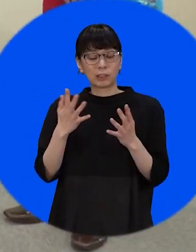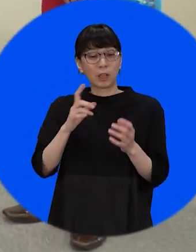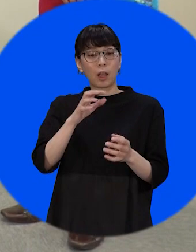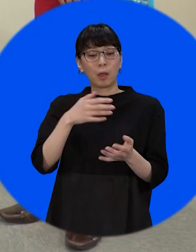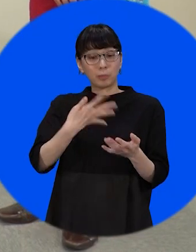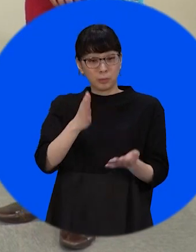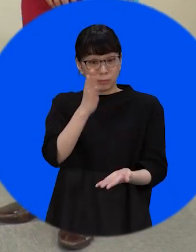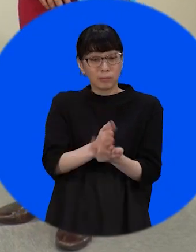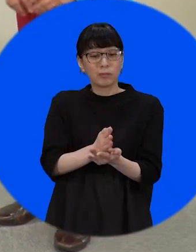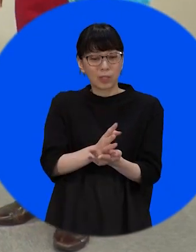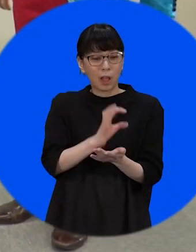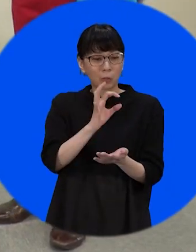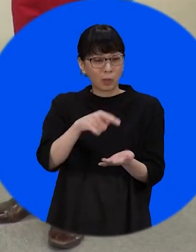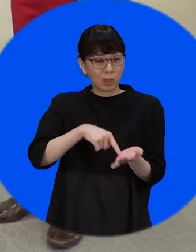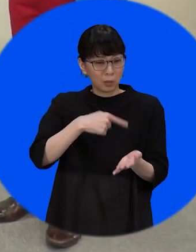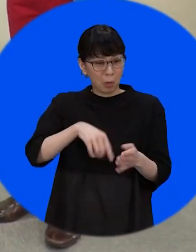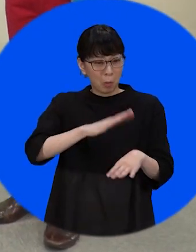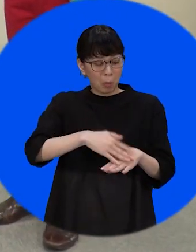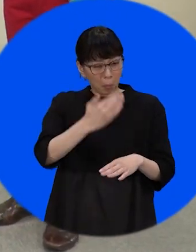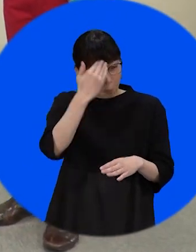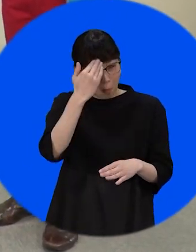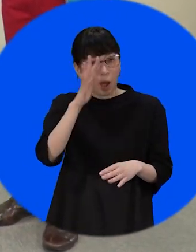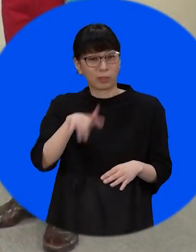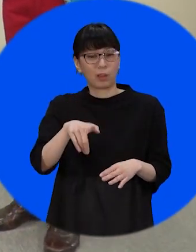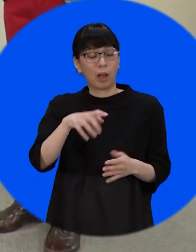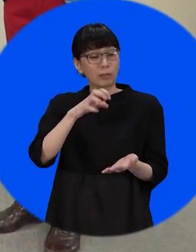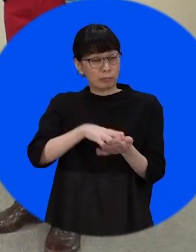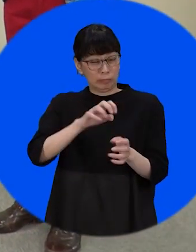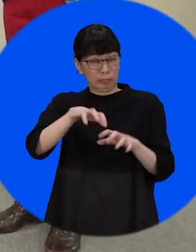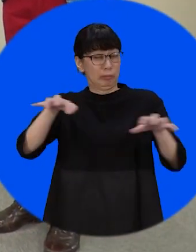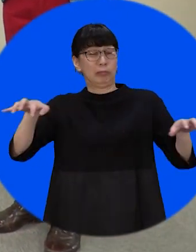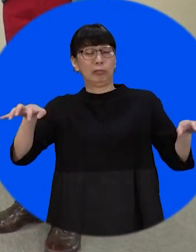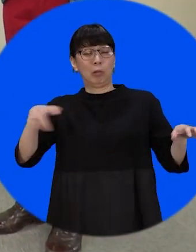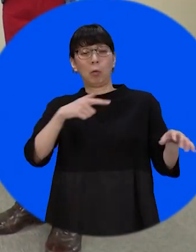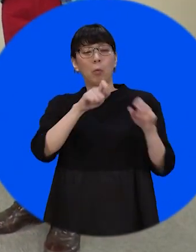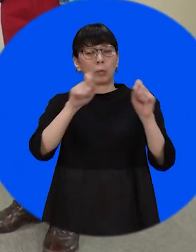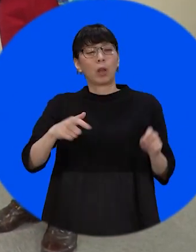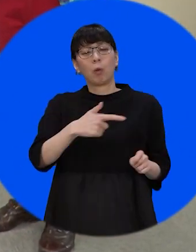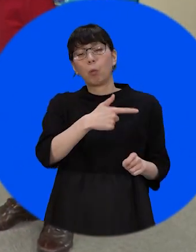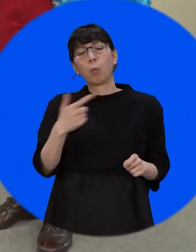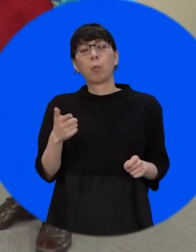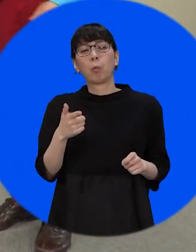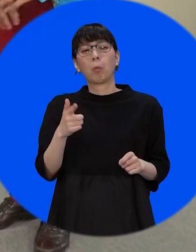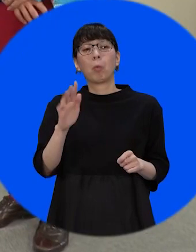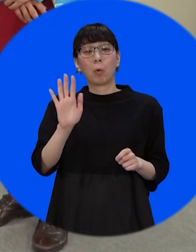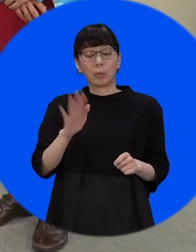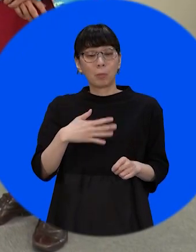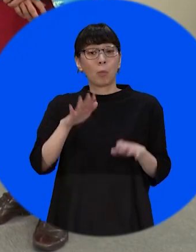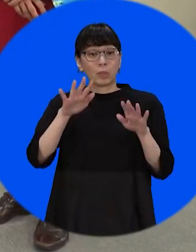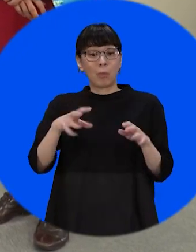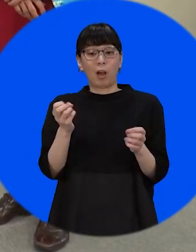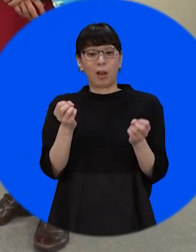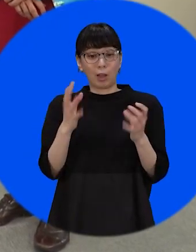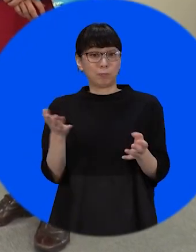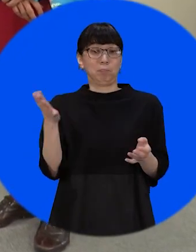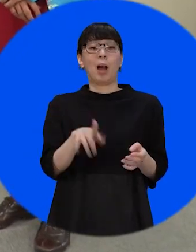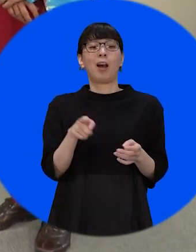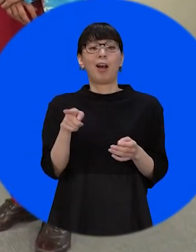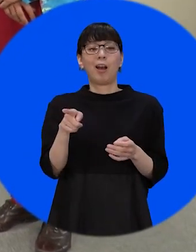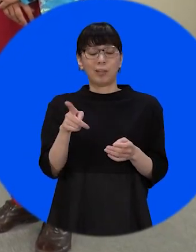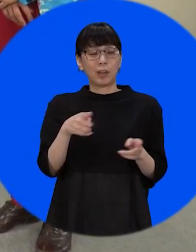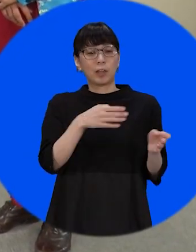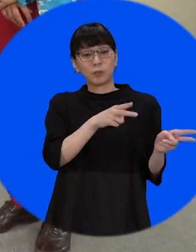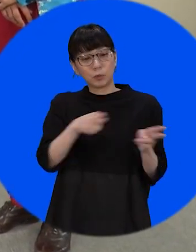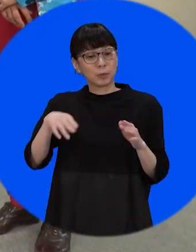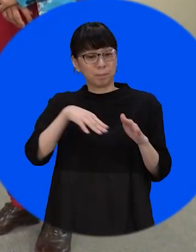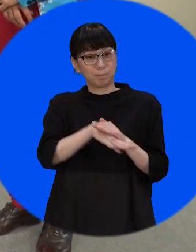絶えてしまって、トイレの処理が溜まってしまって、衛生状態が悪くなってしまうといった 重要な問題ですよね。 そうなんですよね。こういった周辺袋や